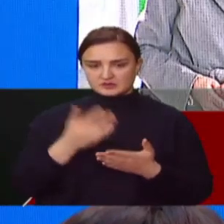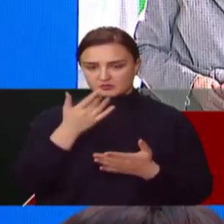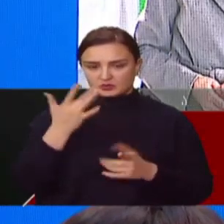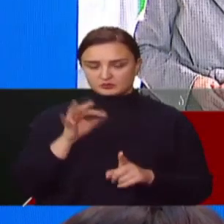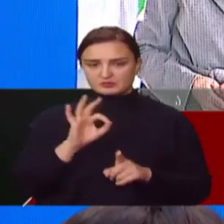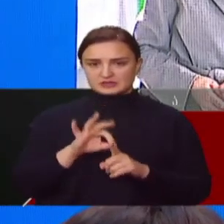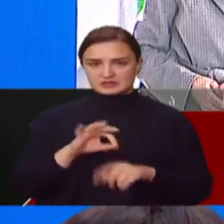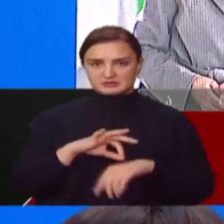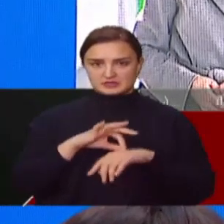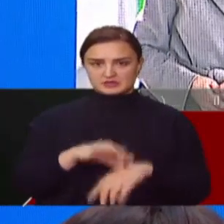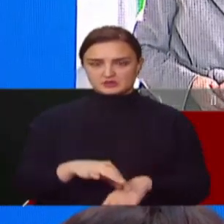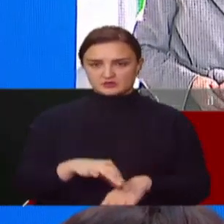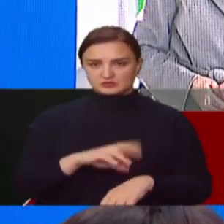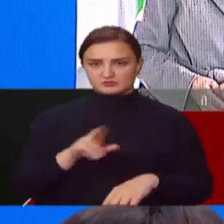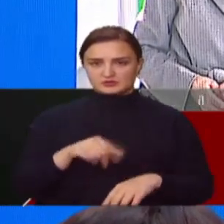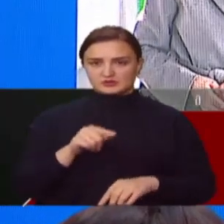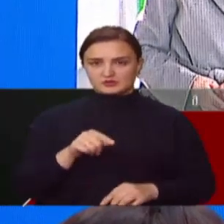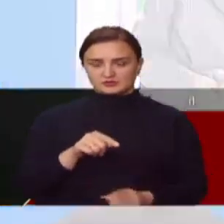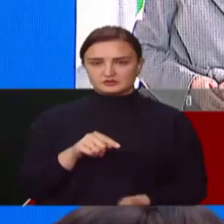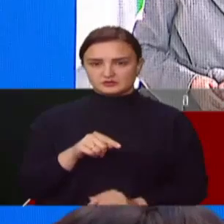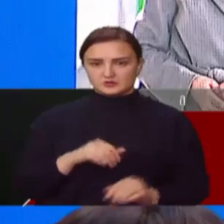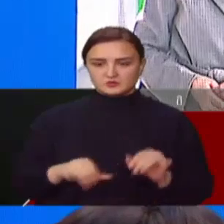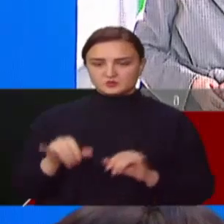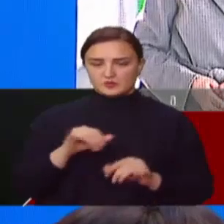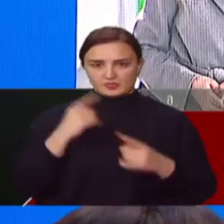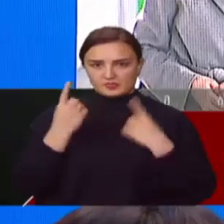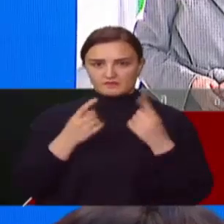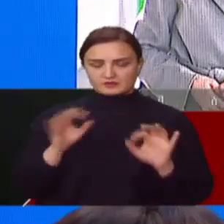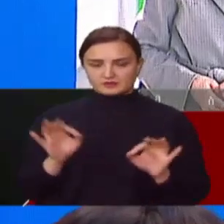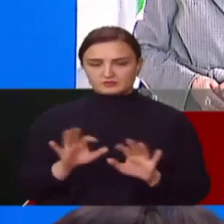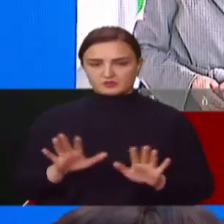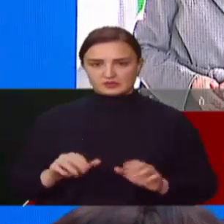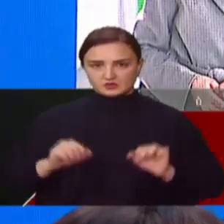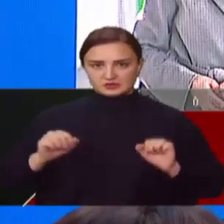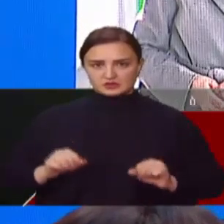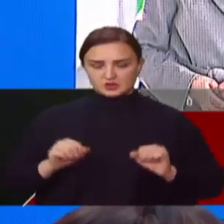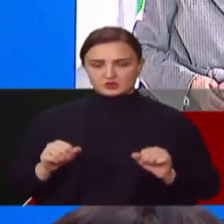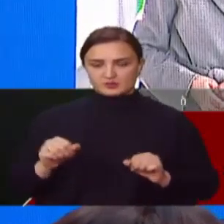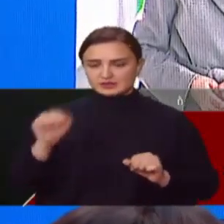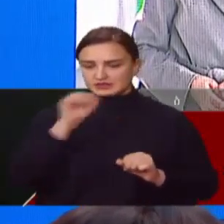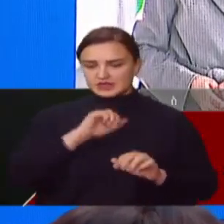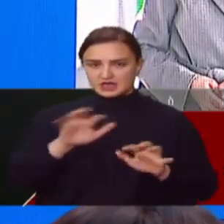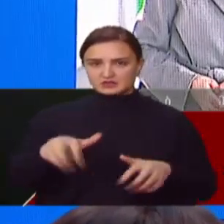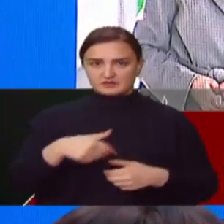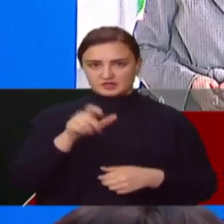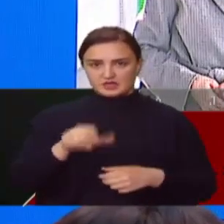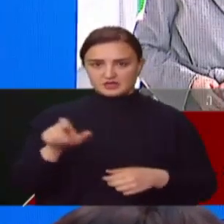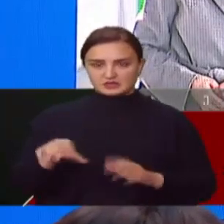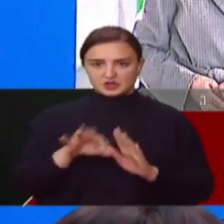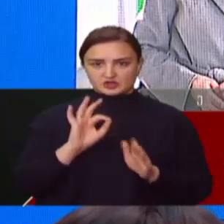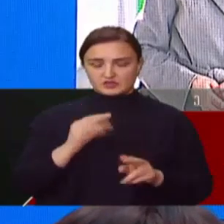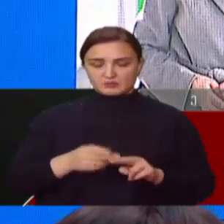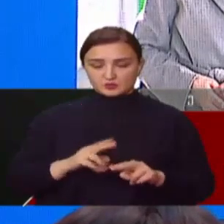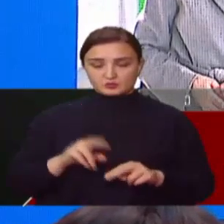miznebis gansakhortsielablad da ecidebian khavs. Dezinformatsiulad stiloben tsaartvan archevani kartvel khavs.